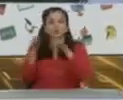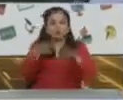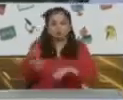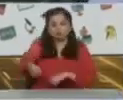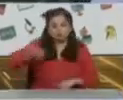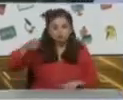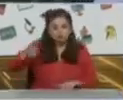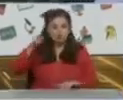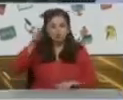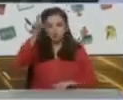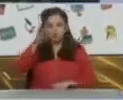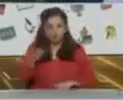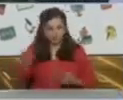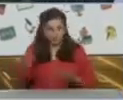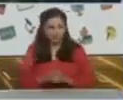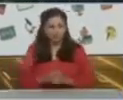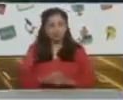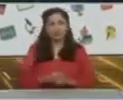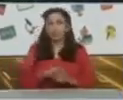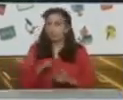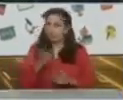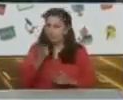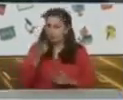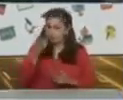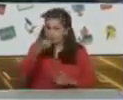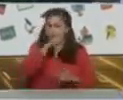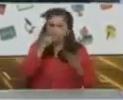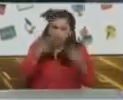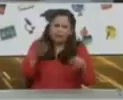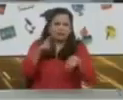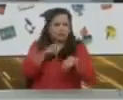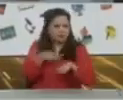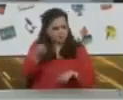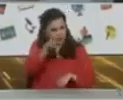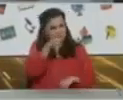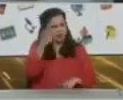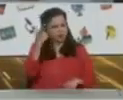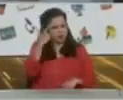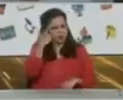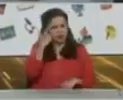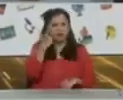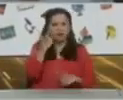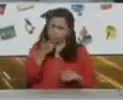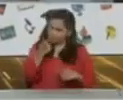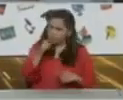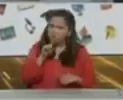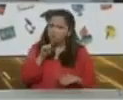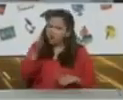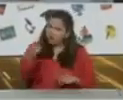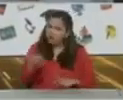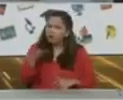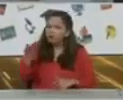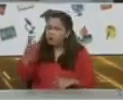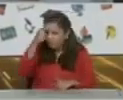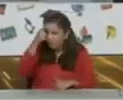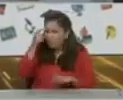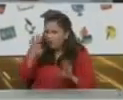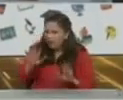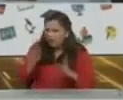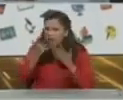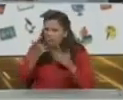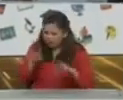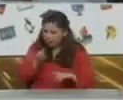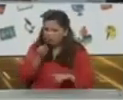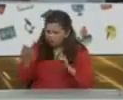ड्राइवर है, क्या कभी आपने उनसे उनके सुख दुख की चिंता और चर्चा की है? क्या